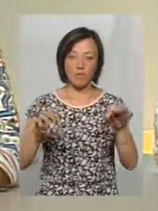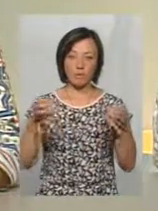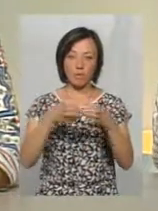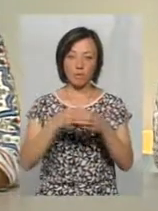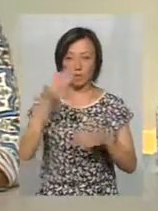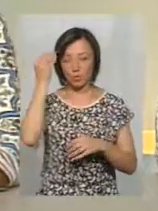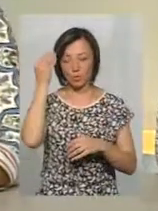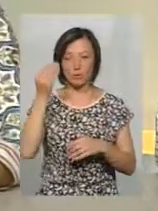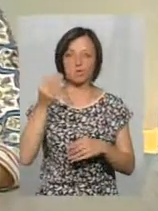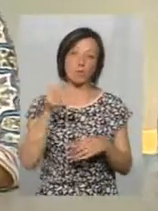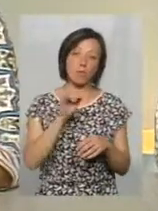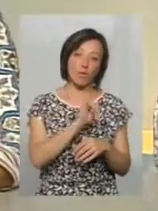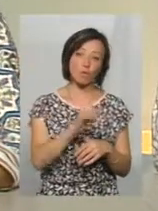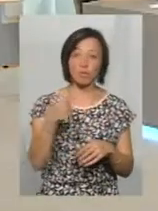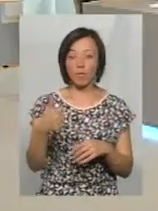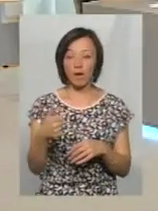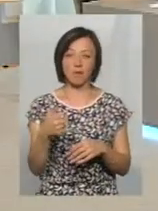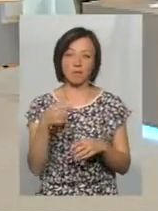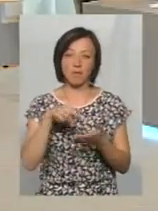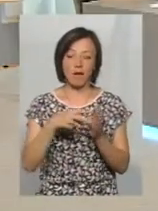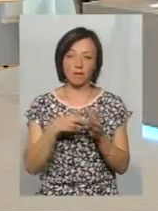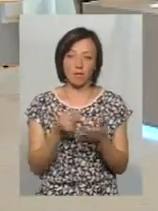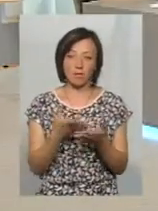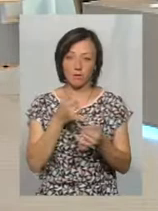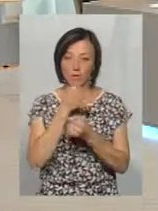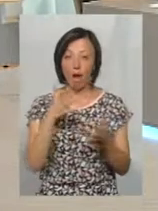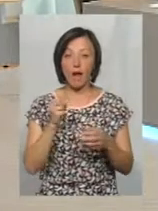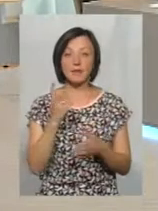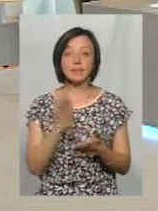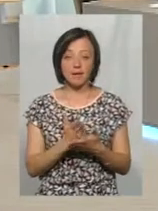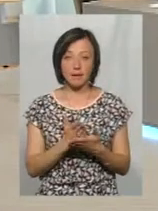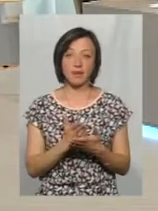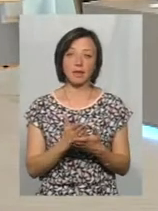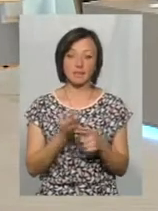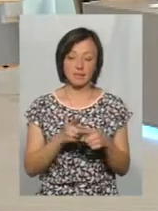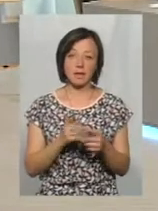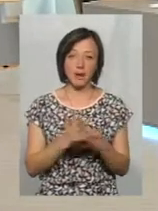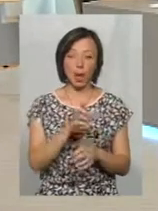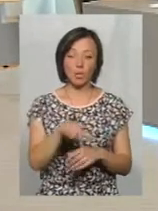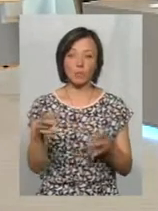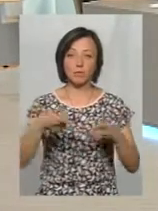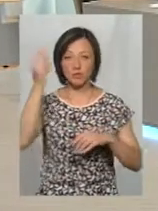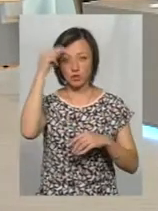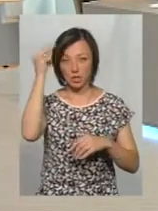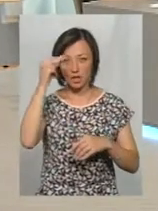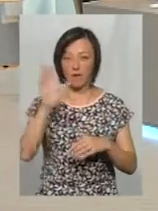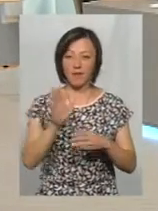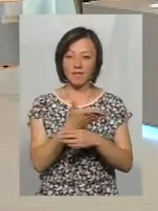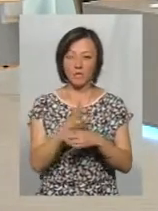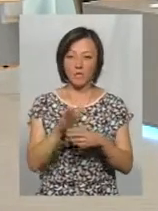громадською думкою, там, ну, в хорошому чи поганому зараз не будемо оцінювати. Але тобто, це є. І тому людям потрібно вчитись